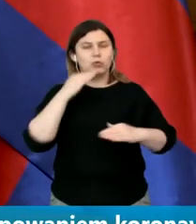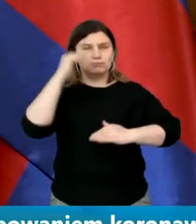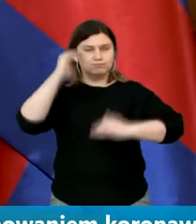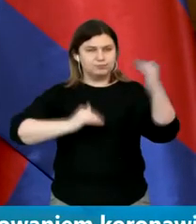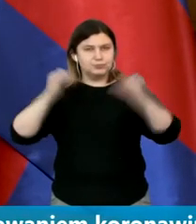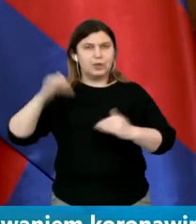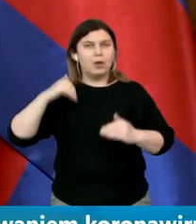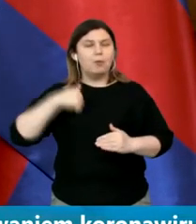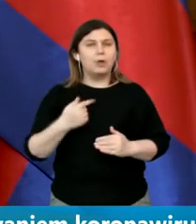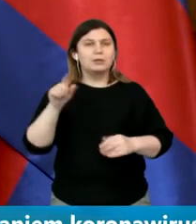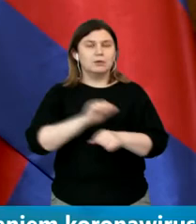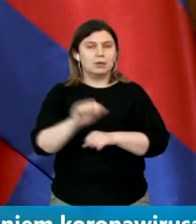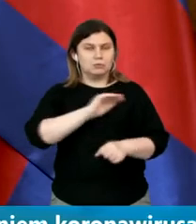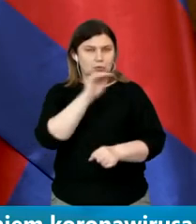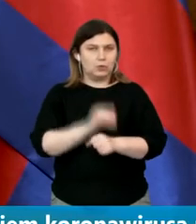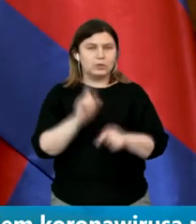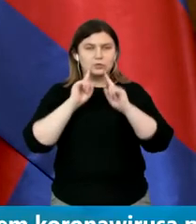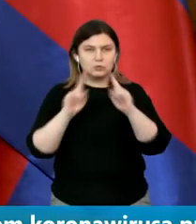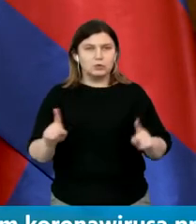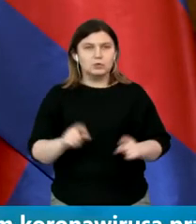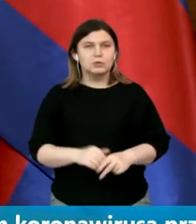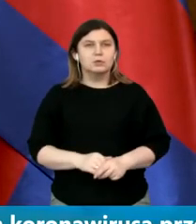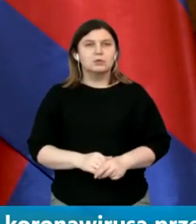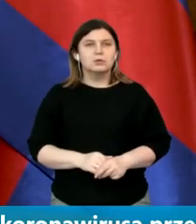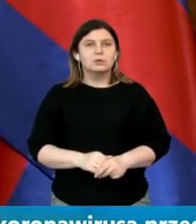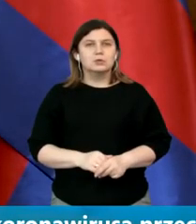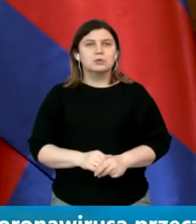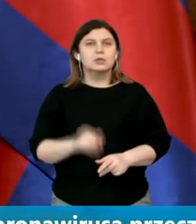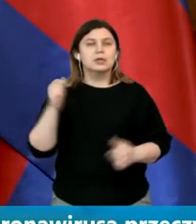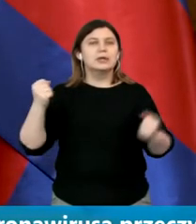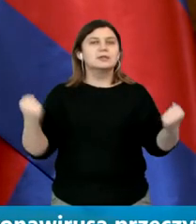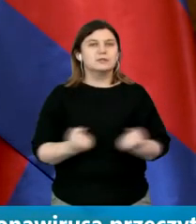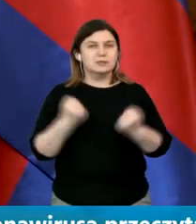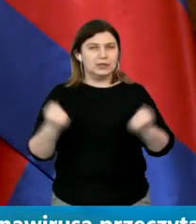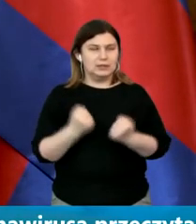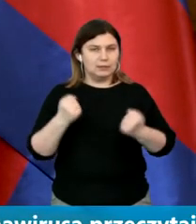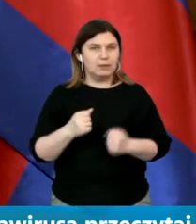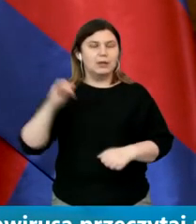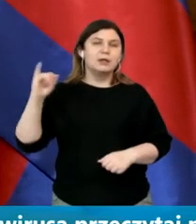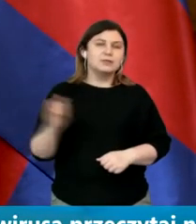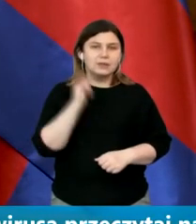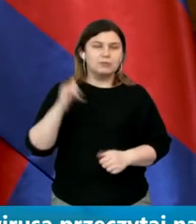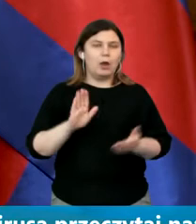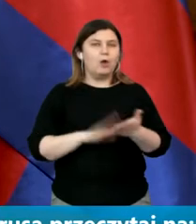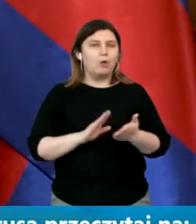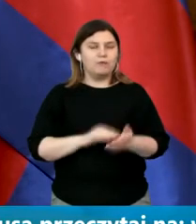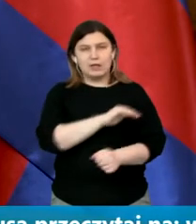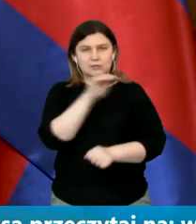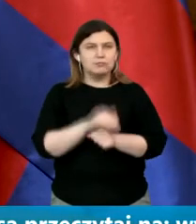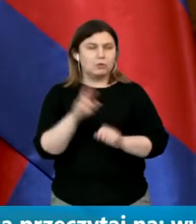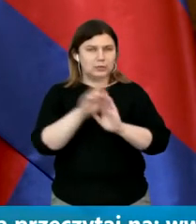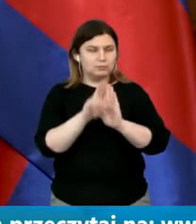zgodne z obecnym orzecznictwem? Panie Wojciechu, staramy się zawsze, aby nasze uchwały były zgodne z